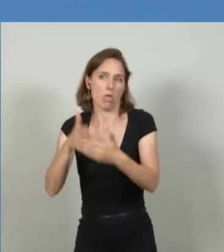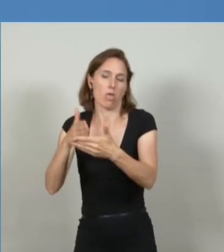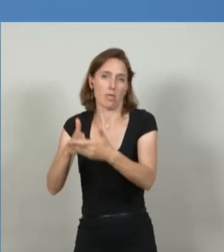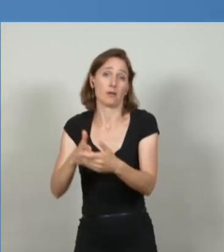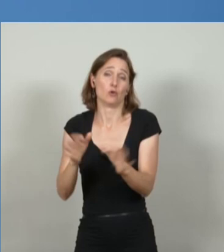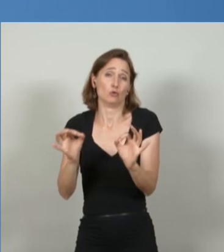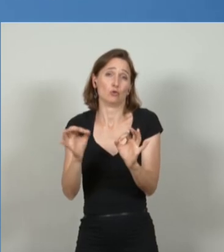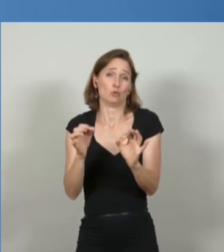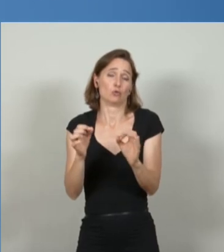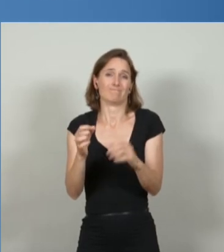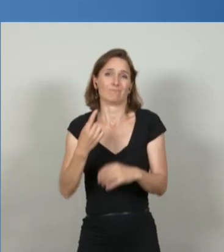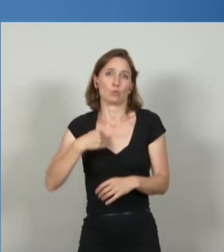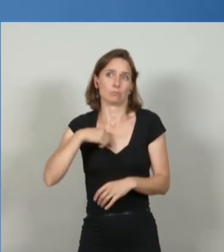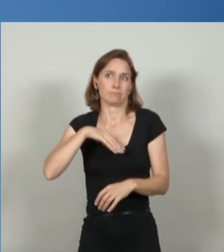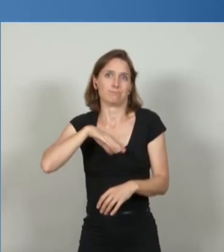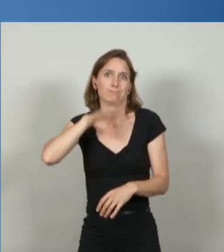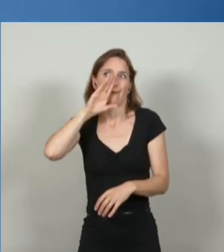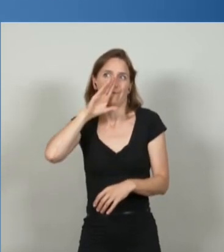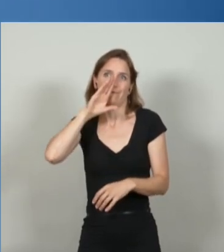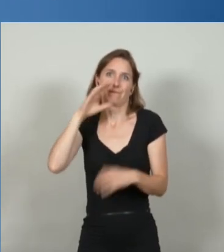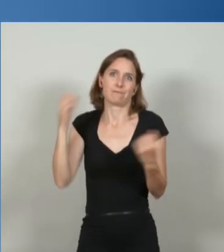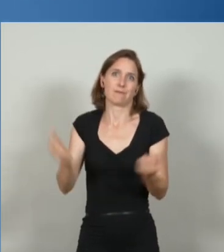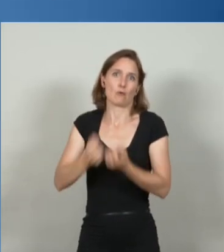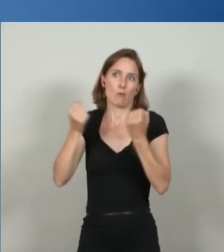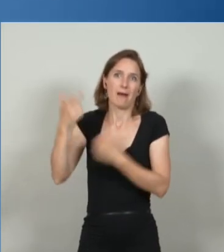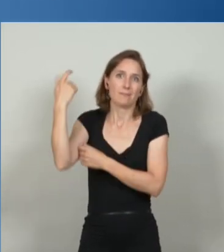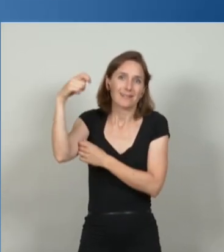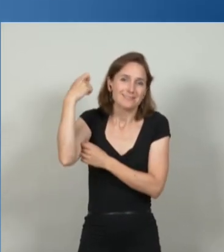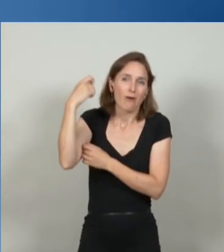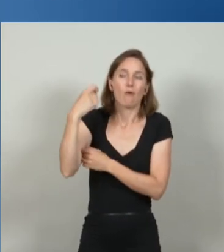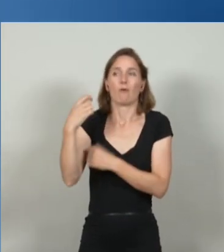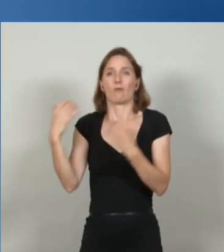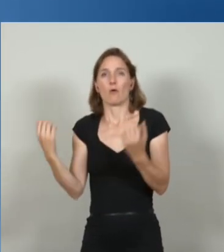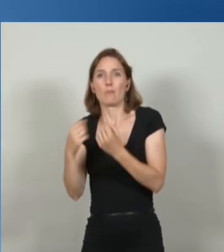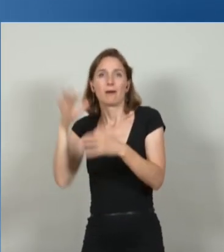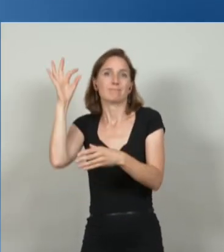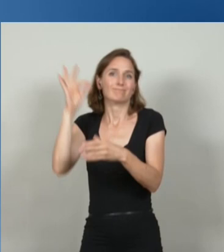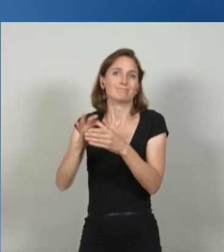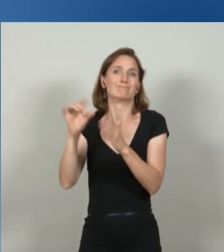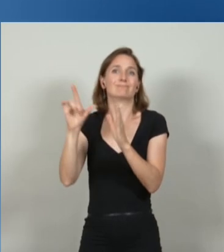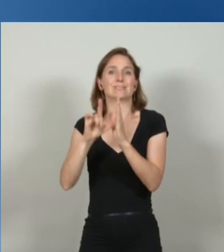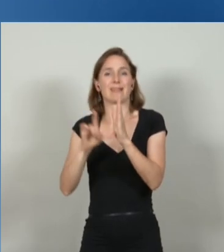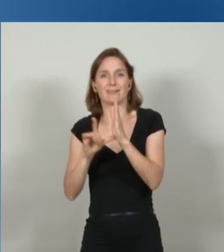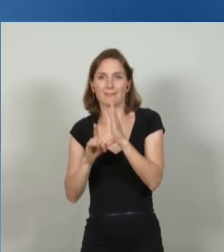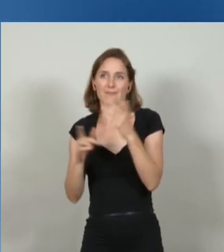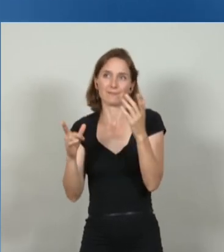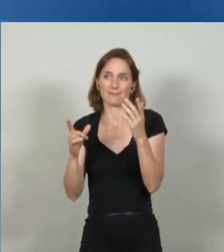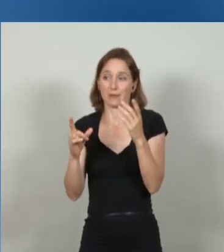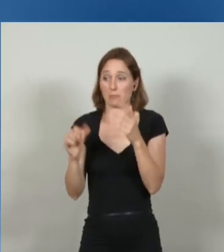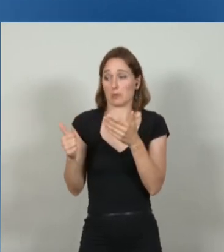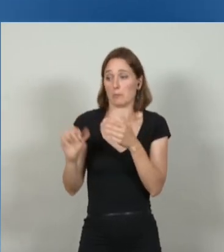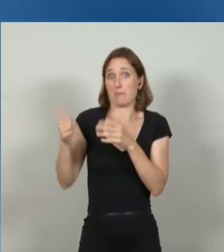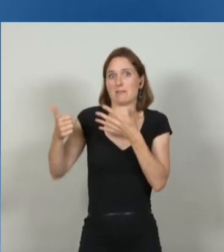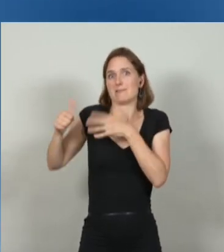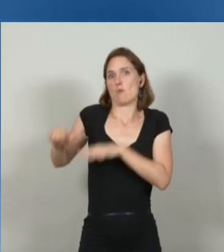bouffer par la campagne présidentielle législative en tout cas pendant toute la première partie de l'année c'est sûr que c'était pas forcément